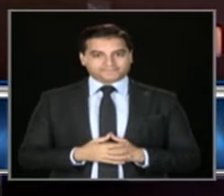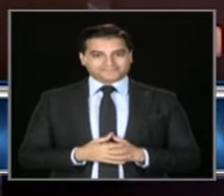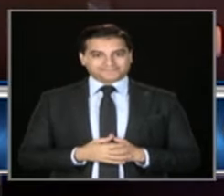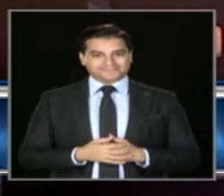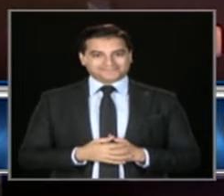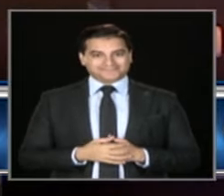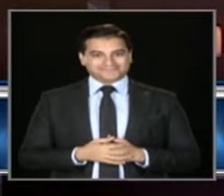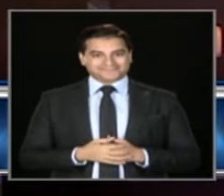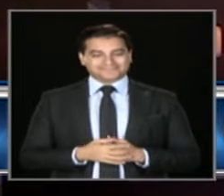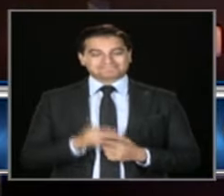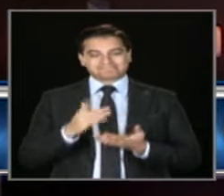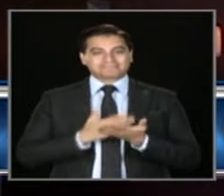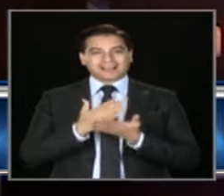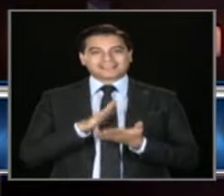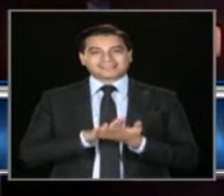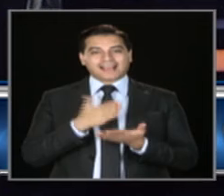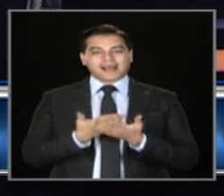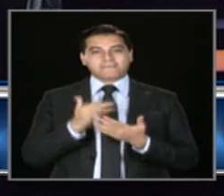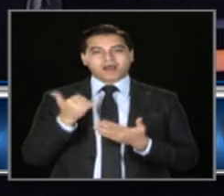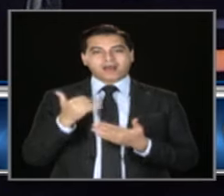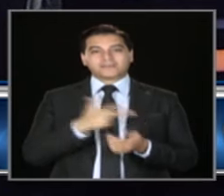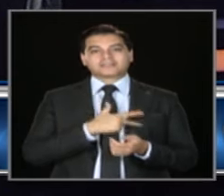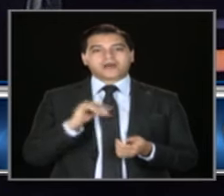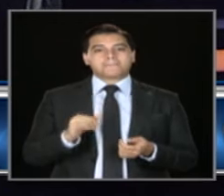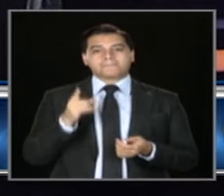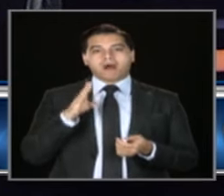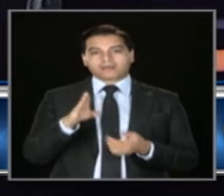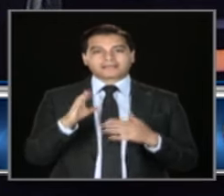2019 ترجمها للعربيه مارك